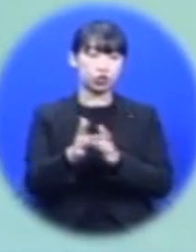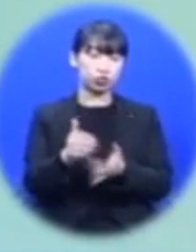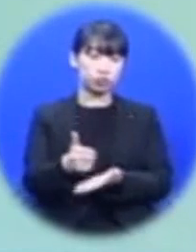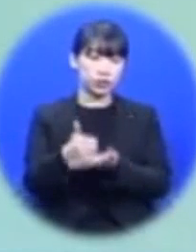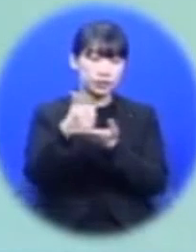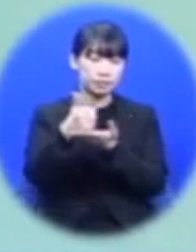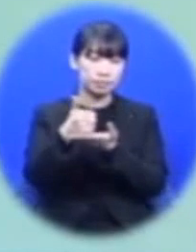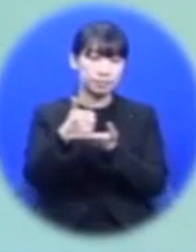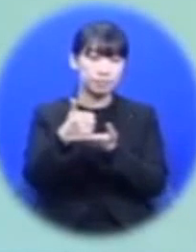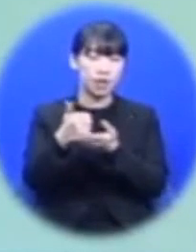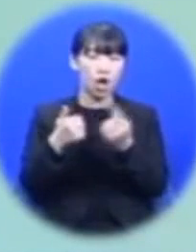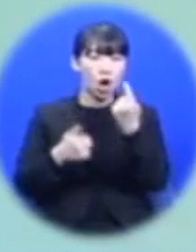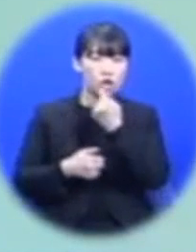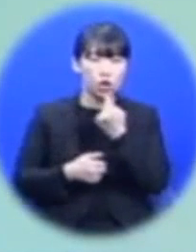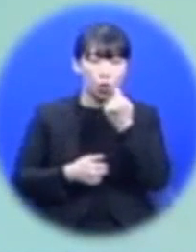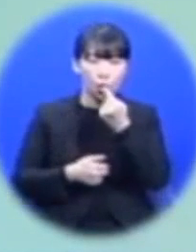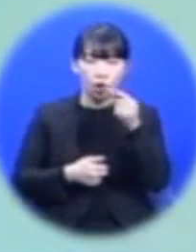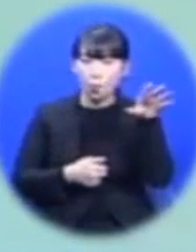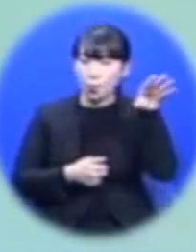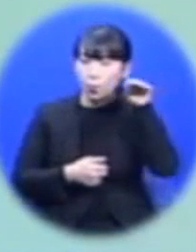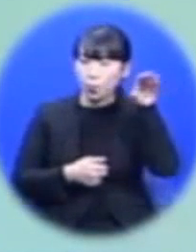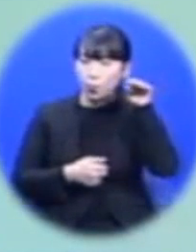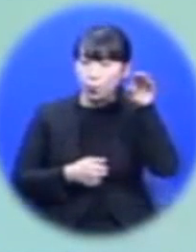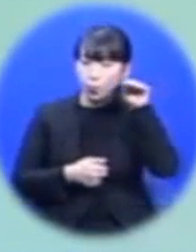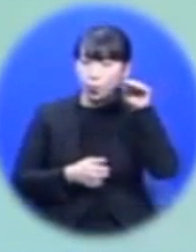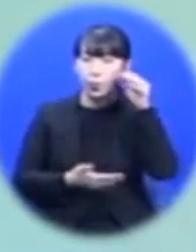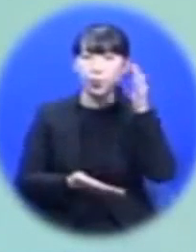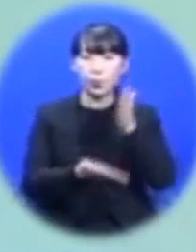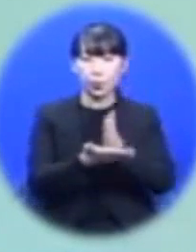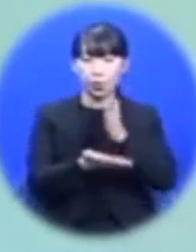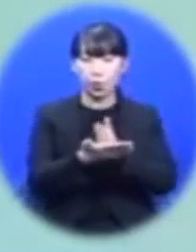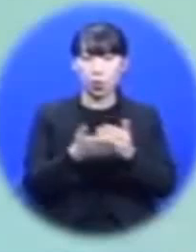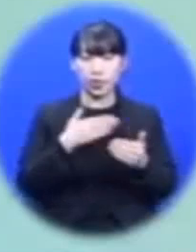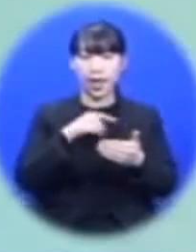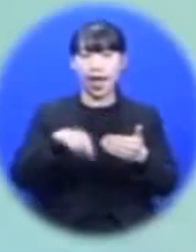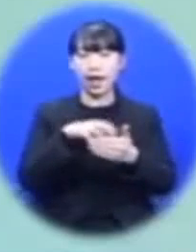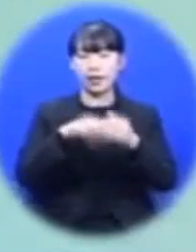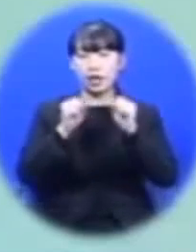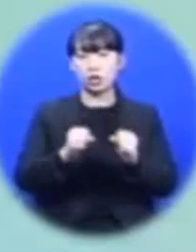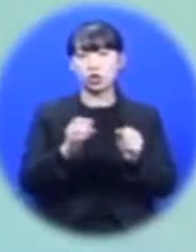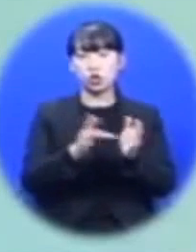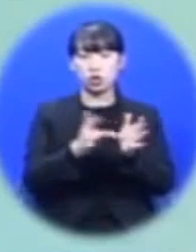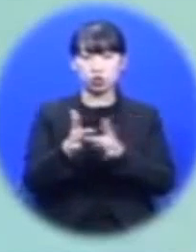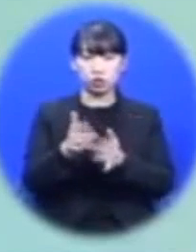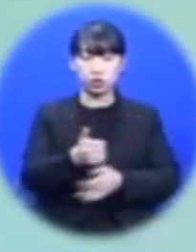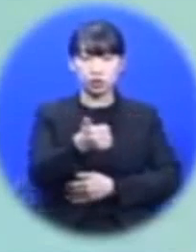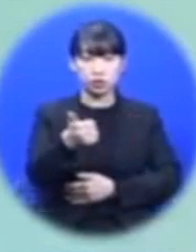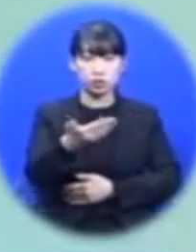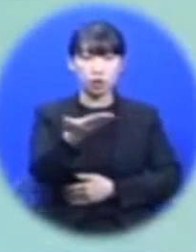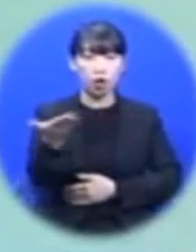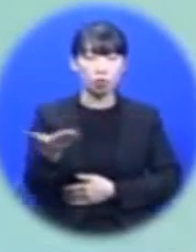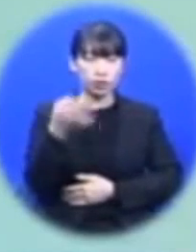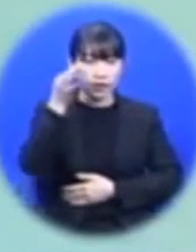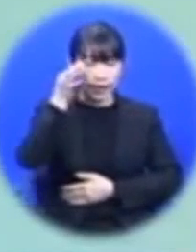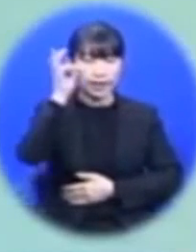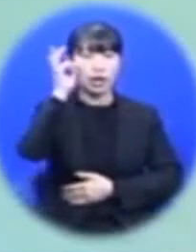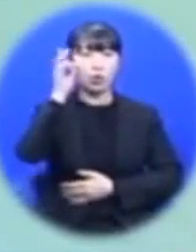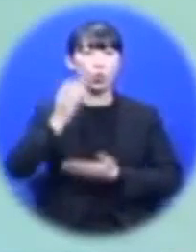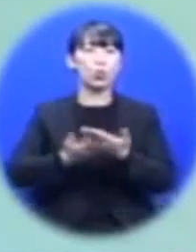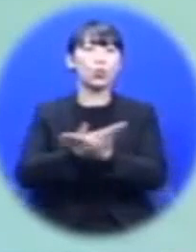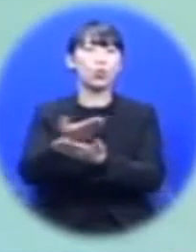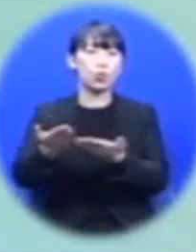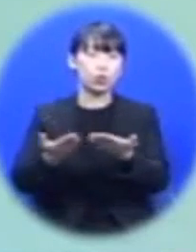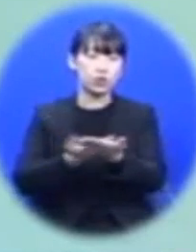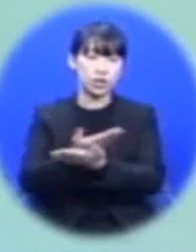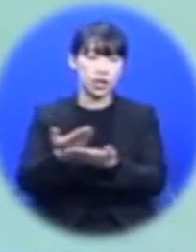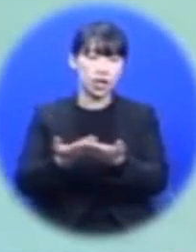들은게 아니고 때만들은게 아니고 진짜 내 안에 계시는 예수님을 여러분이 알고 그 주님과 교제하는 깊은